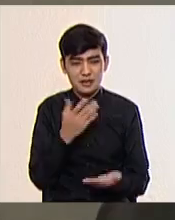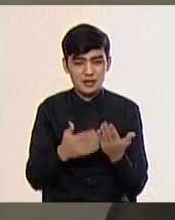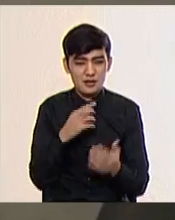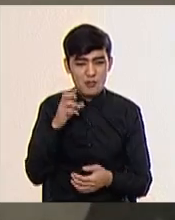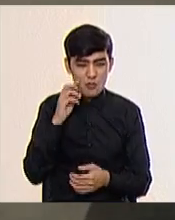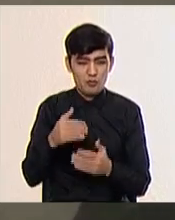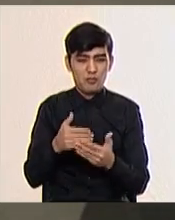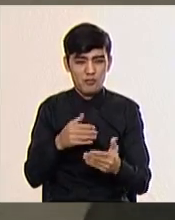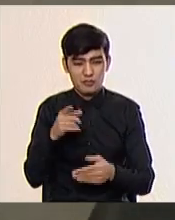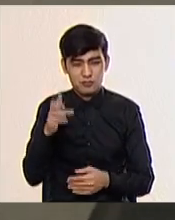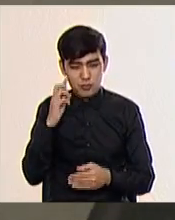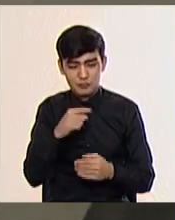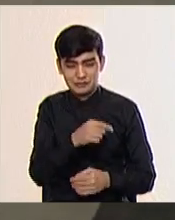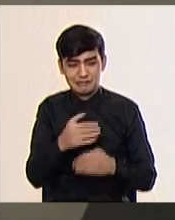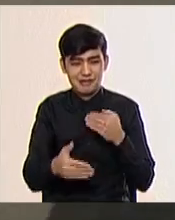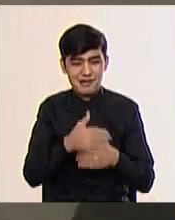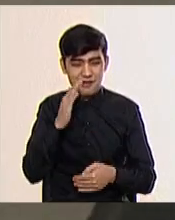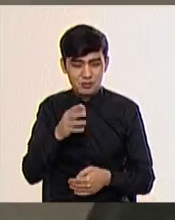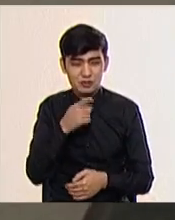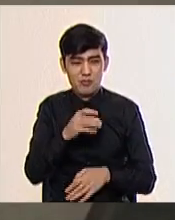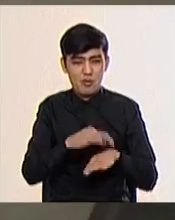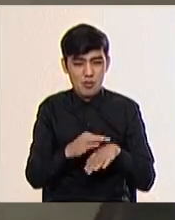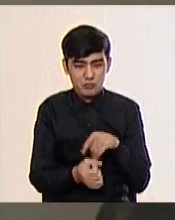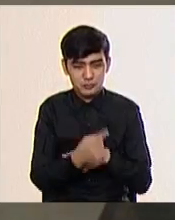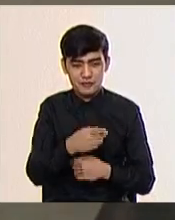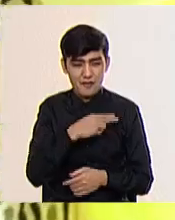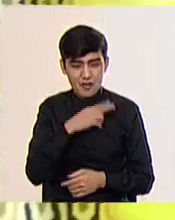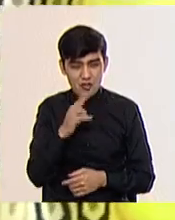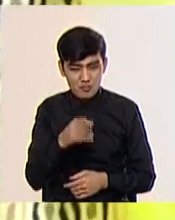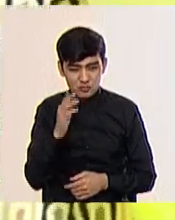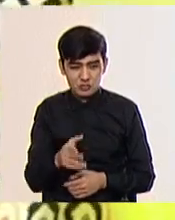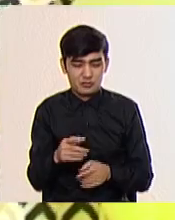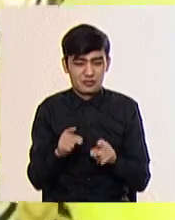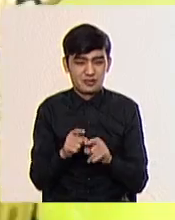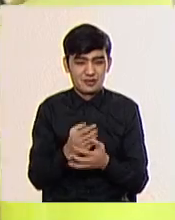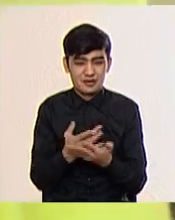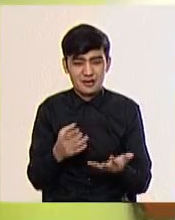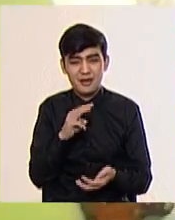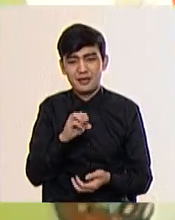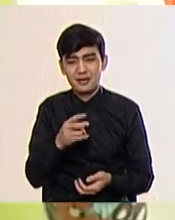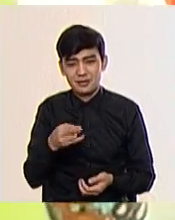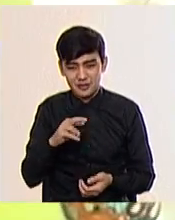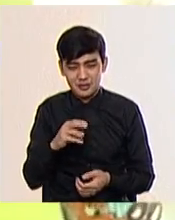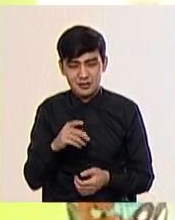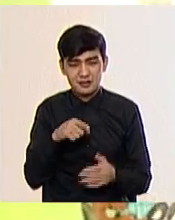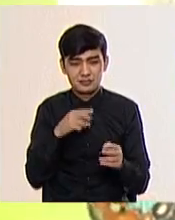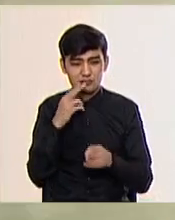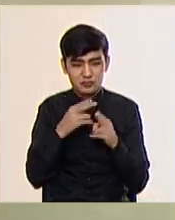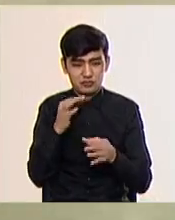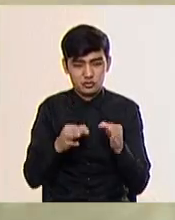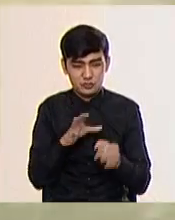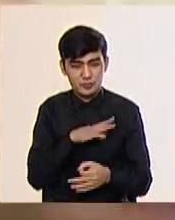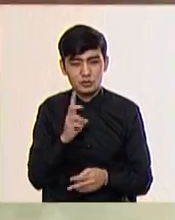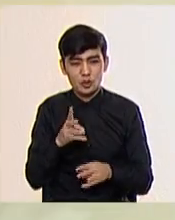от Бога, Бог вас накажет, вы заболеете, вы умрете. На Татьяну Судоргину подали иски в суд и